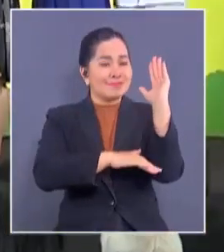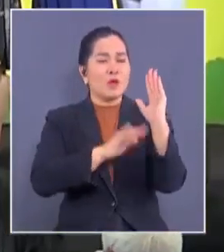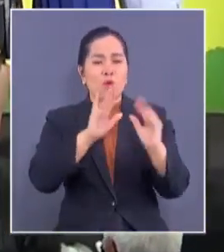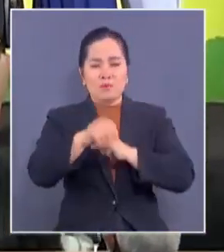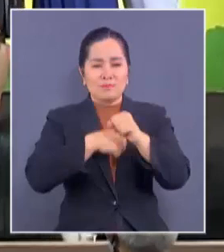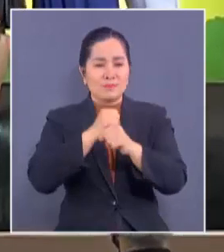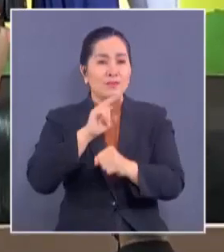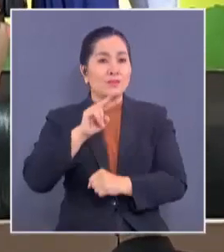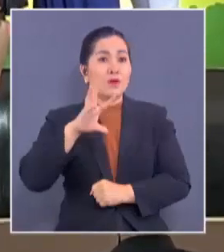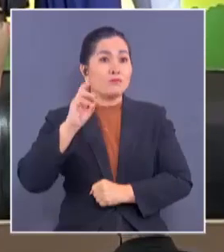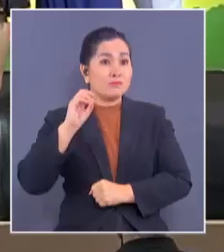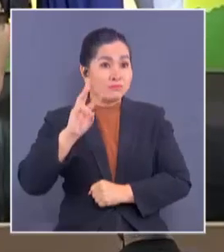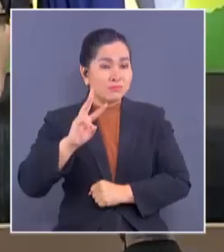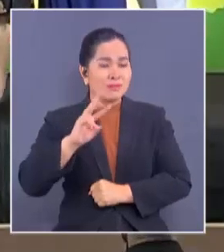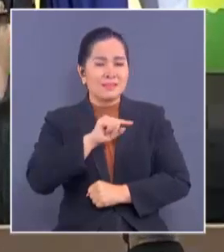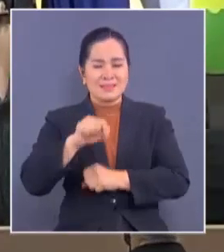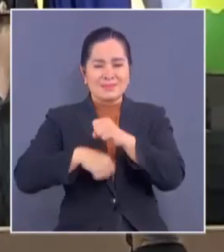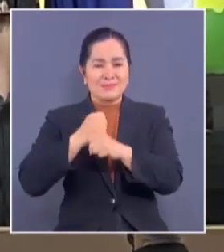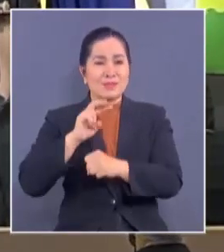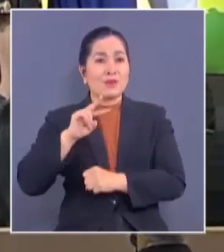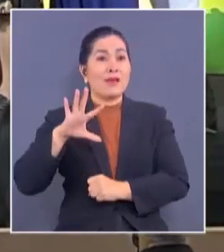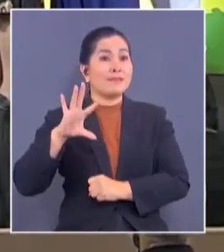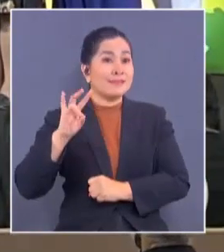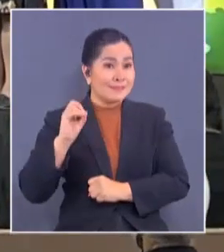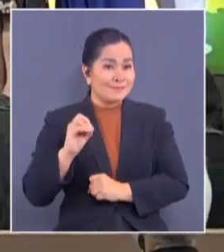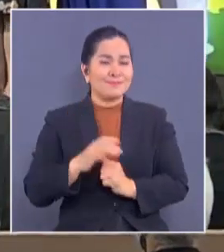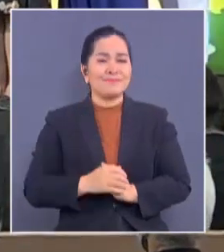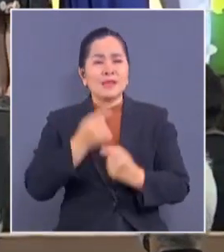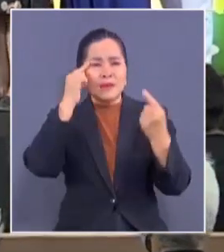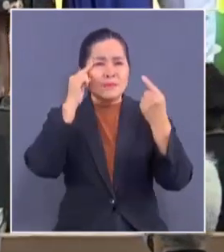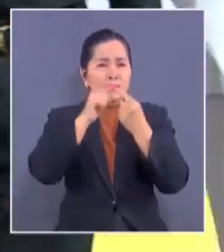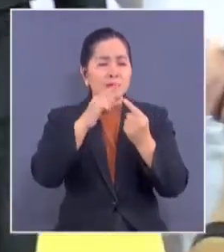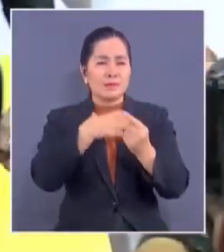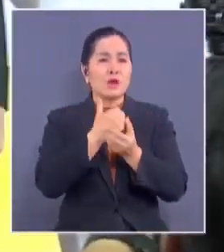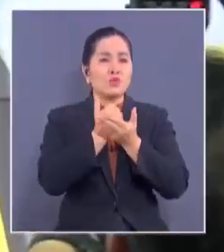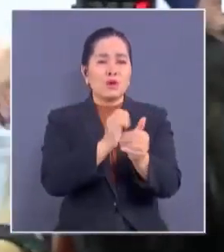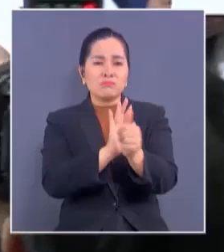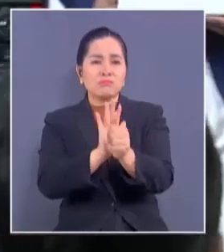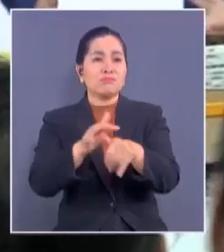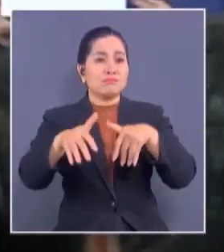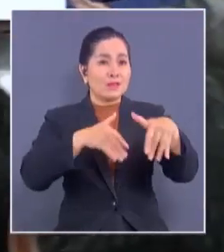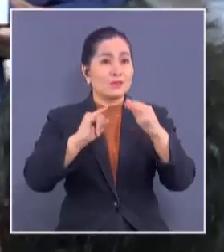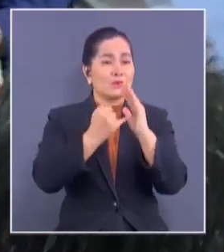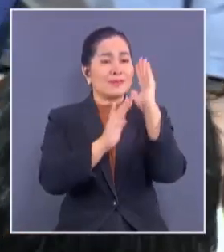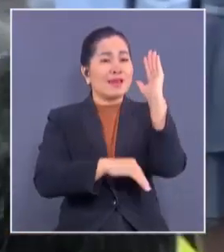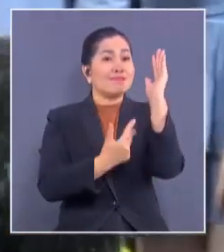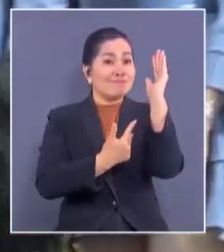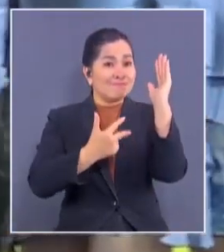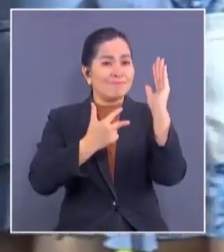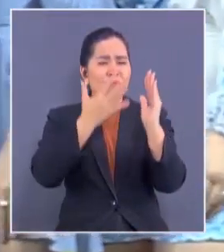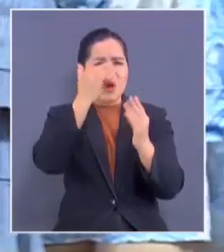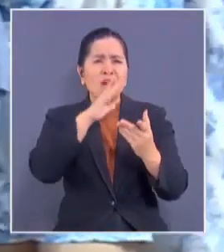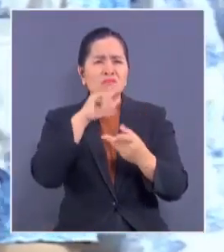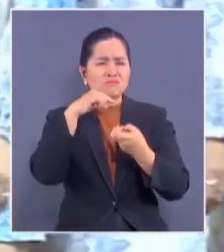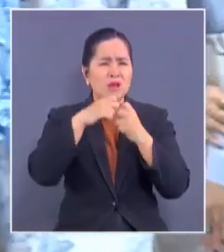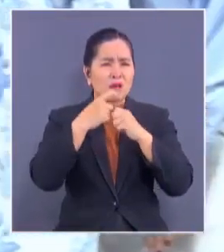ำปี2566ถึง2570มุ่งมั่นให้ความช่วยเหลือประชาชนชาว3จังหวัดชายแดนใต้ที่ประสบ